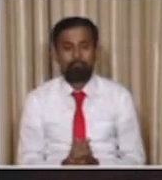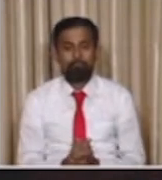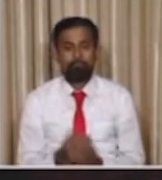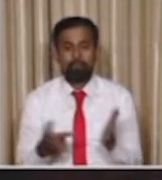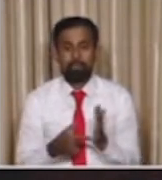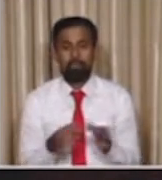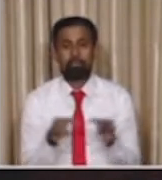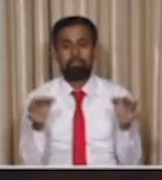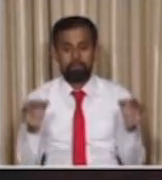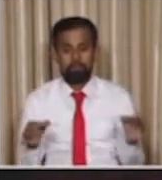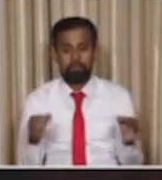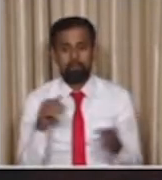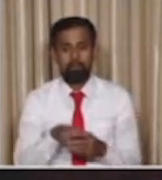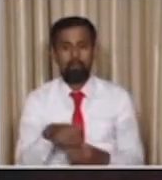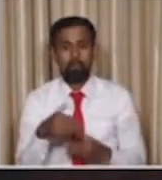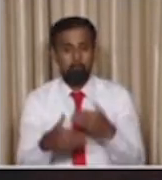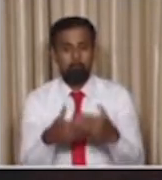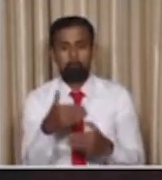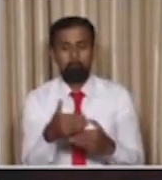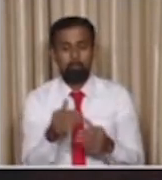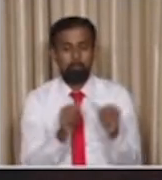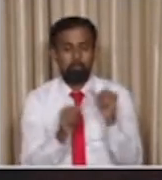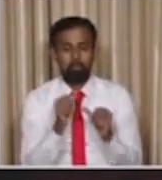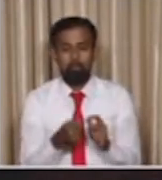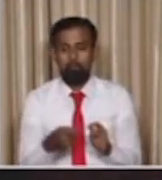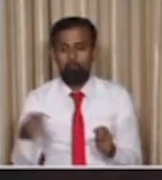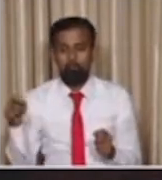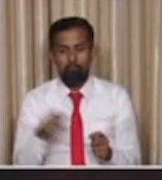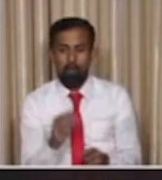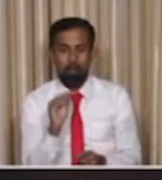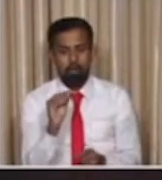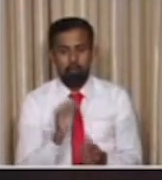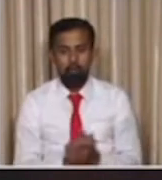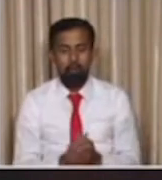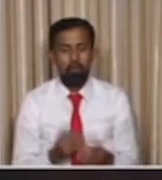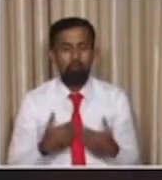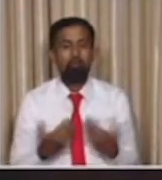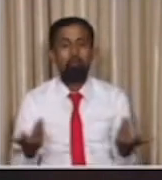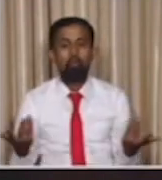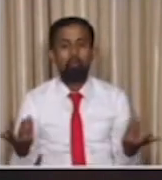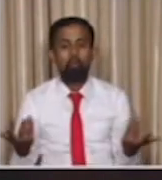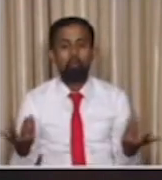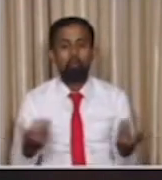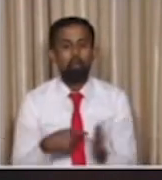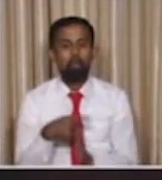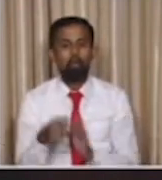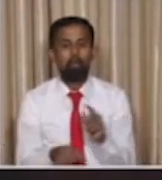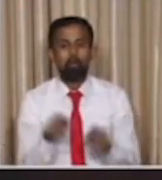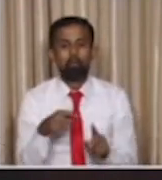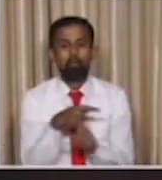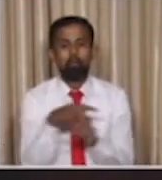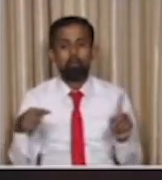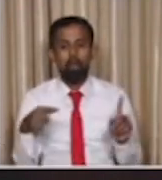මේ ටෙන්ඩර් පටිපාටිය තුල ගිහිල්ලා ඒ ඖෂධ ටික මිලදී ගන්න ගියා නම් අපිට මොකද වෙන්නේ රටේ මිනිසුන්ගෙන්